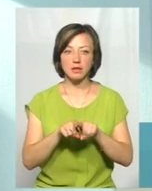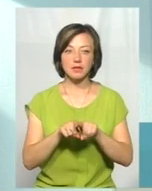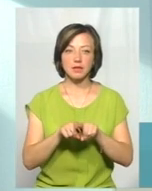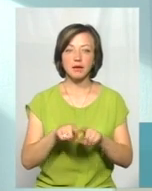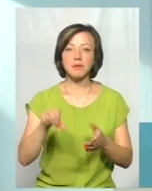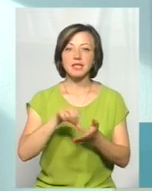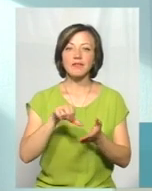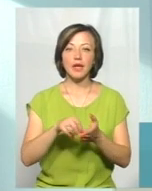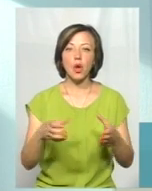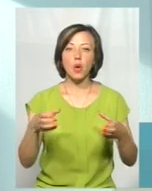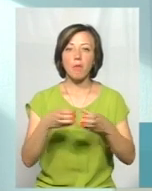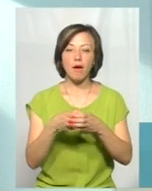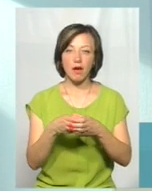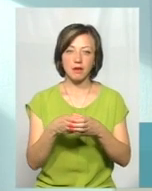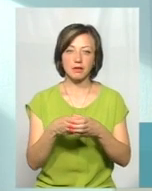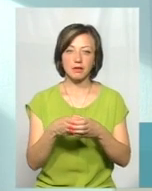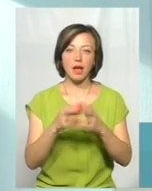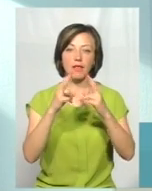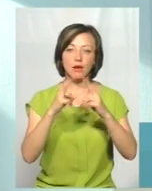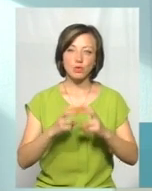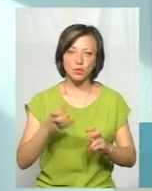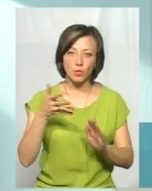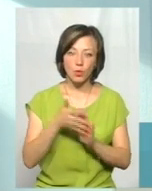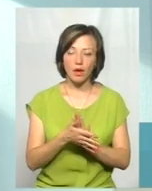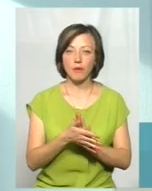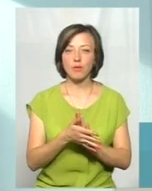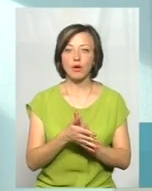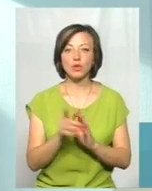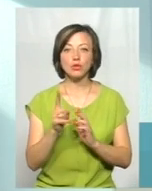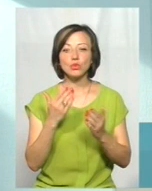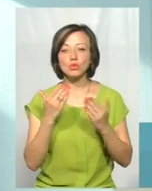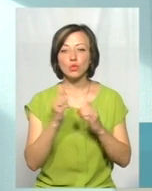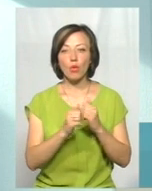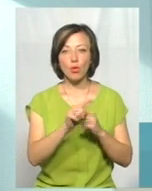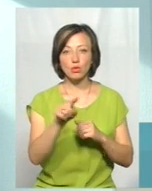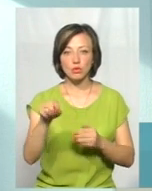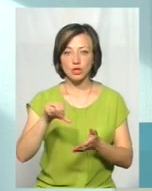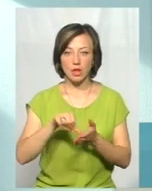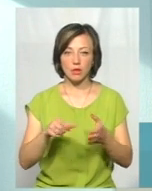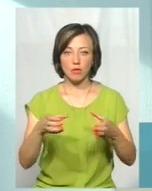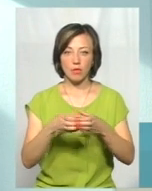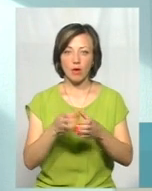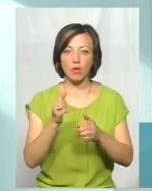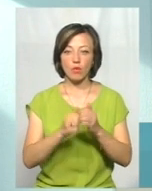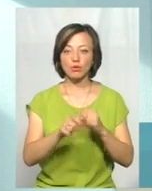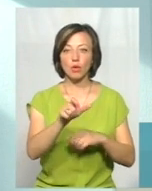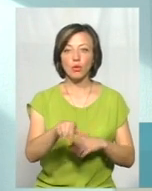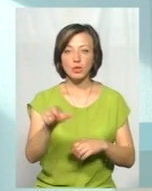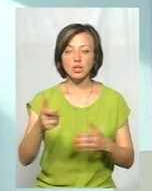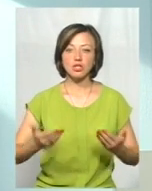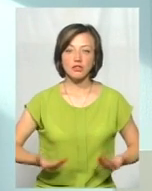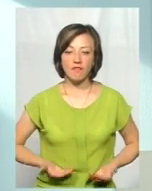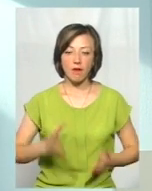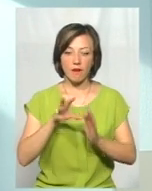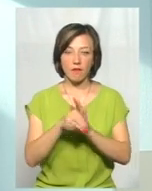представники громади. Так, ми це аналізуємо. Що стосується кожного члена громади, кожної людини, яка живе в